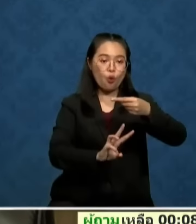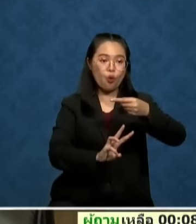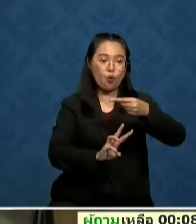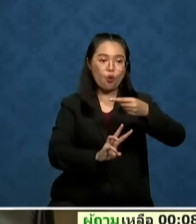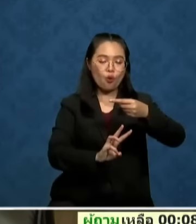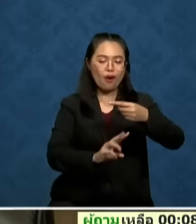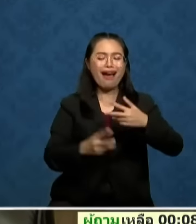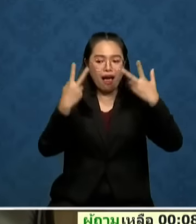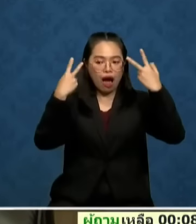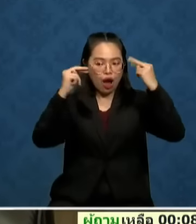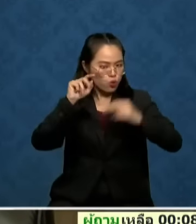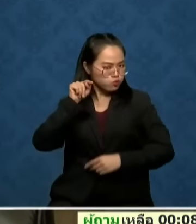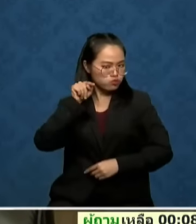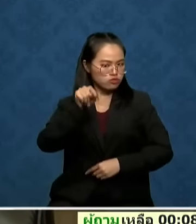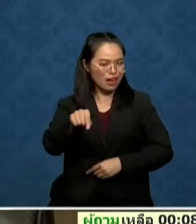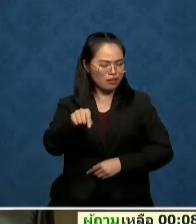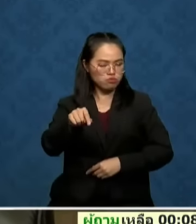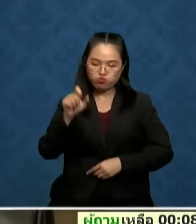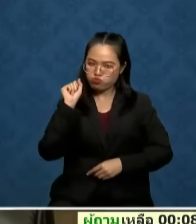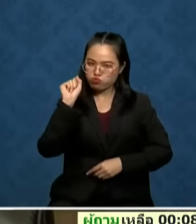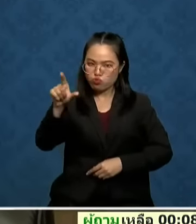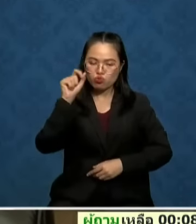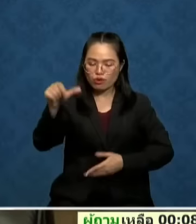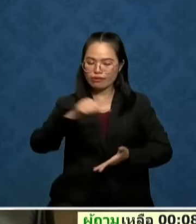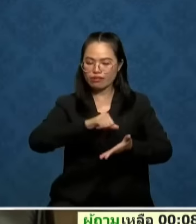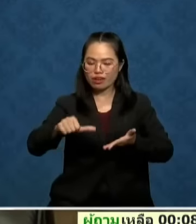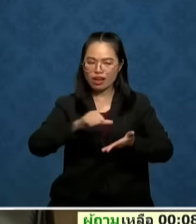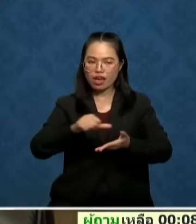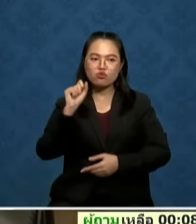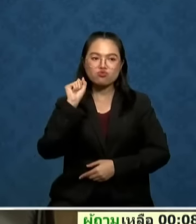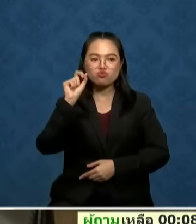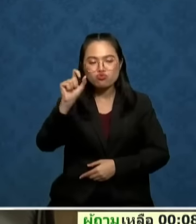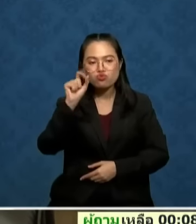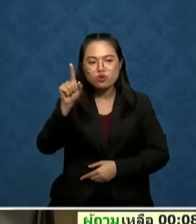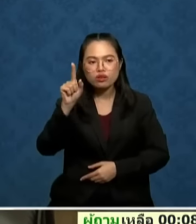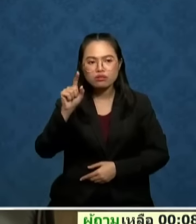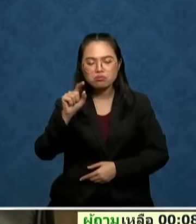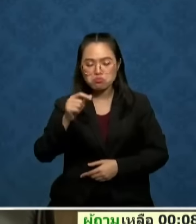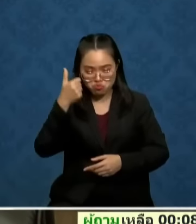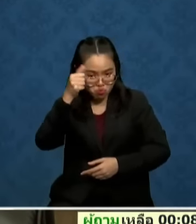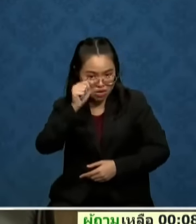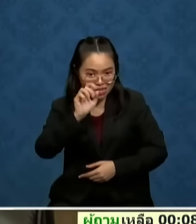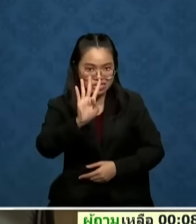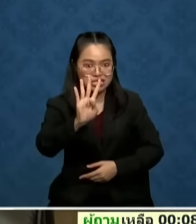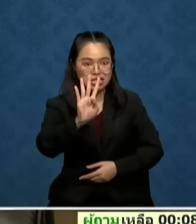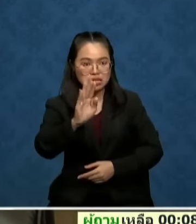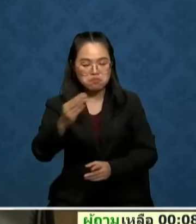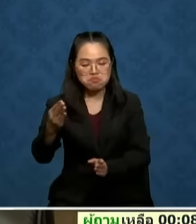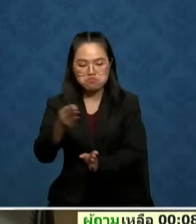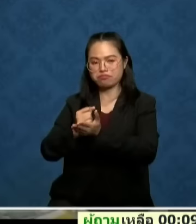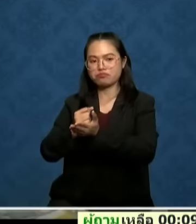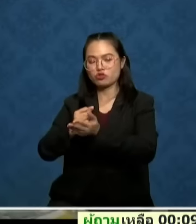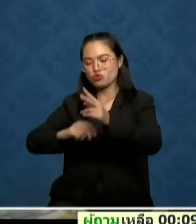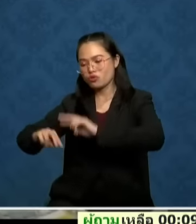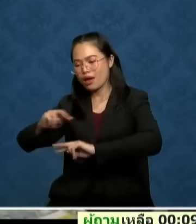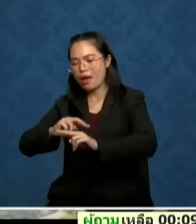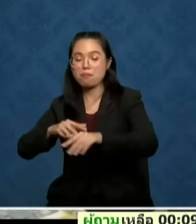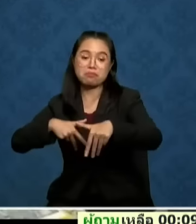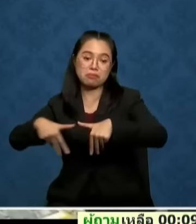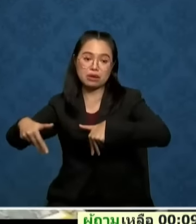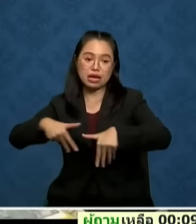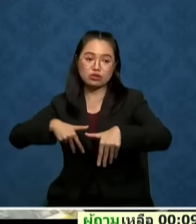ท่านนายกได้มีการสั่งการให้เร่งรัดแก้ไขปัญหาเร่งรัดที่ว่าเนี่ยอีก4วันจะครบ3เดือนแล้วนะครับ ให้กร